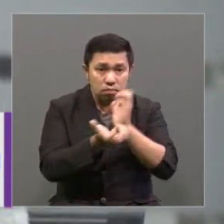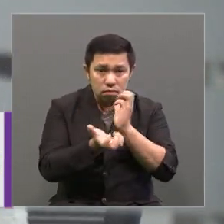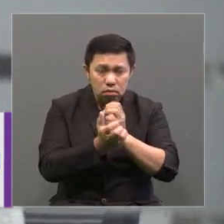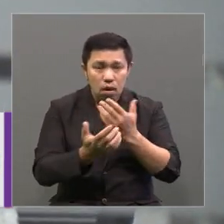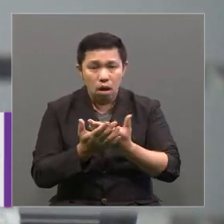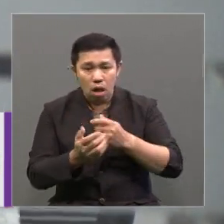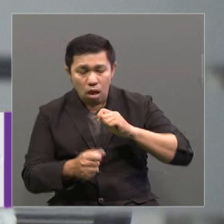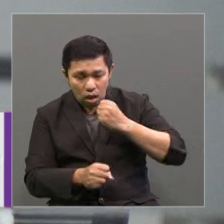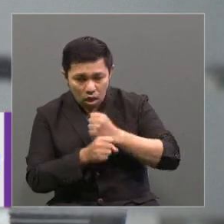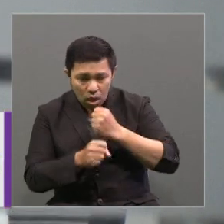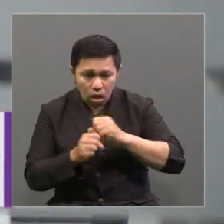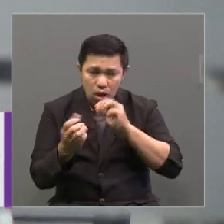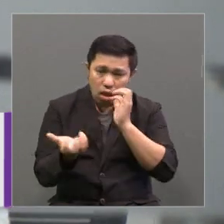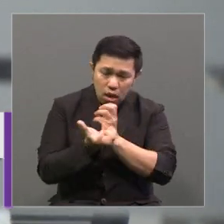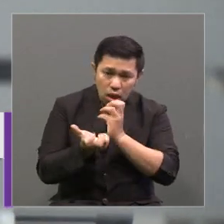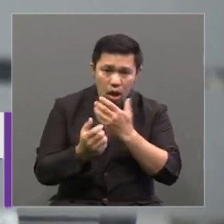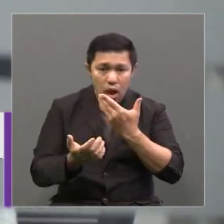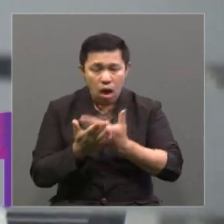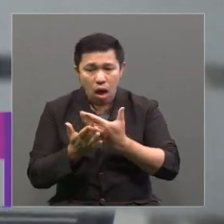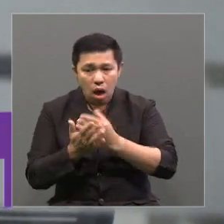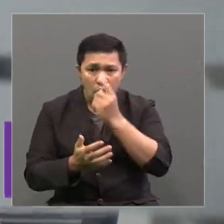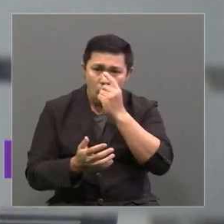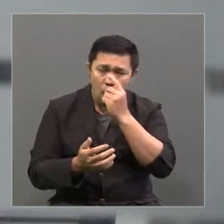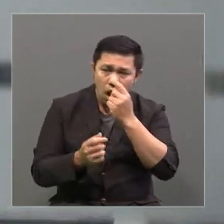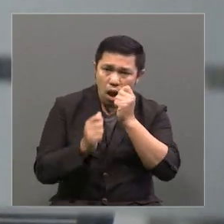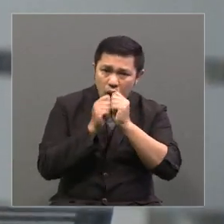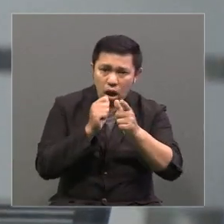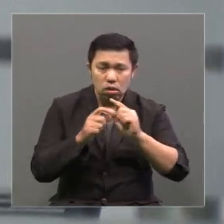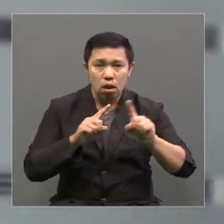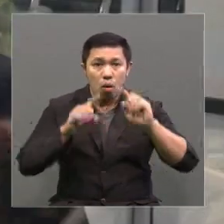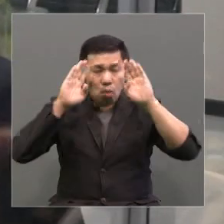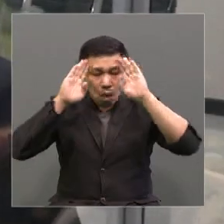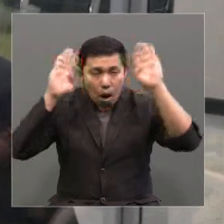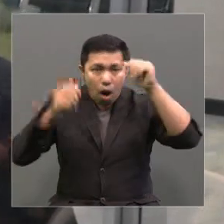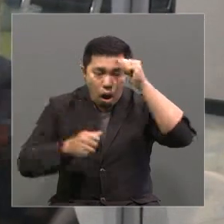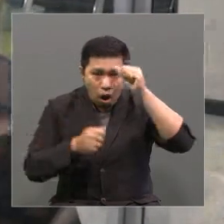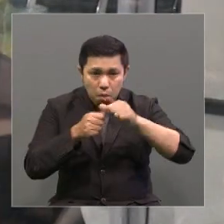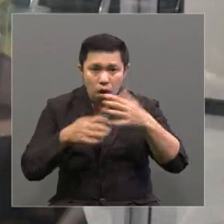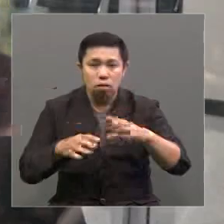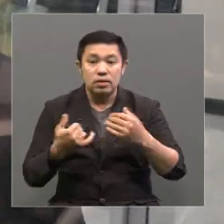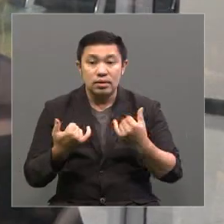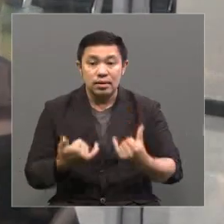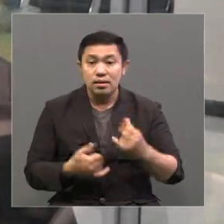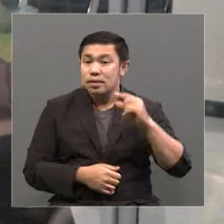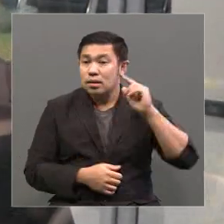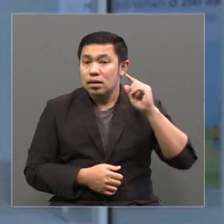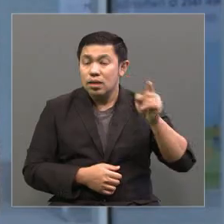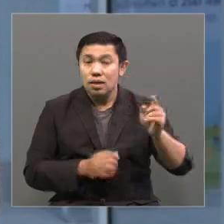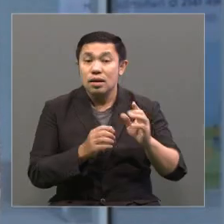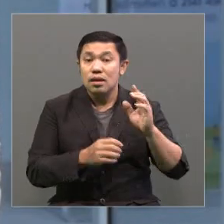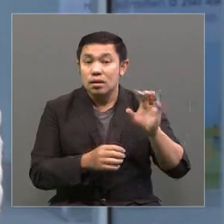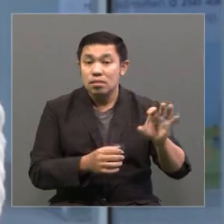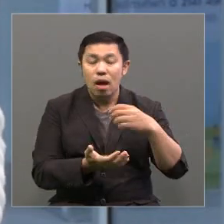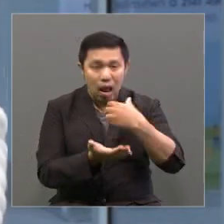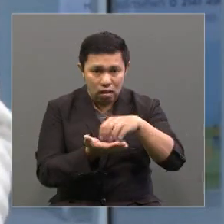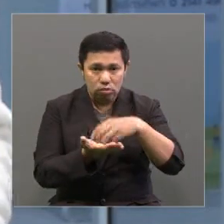าไปลงทุนเว็บพนันไม่ได้เอาไปเทรดเงินตราต่างประเทศเพราะเคยมีบทเรียนมาแล้วอันนี้คือสิ่งที่เจ้าตัววันนี้มายืนยันน